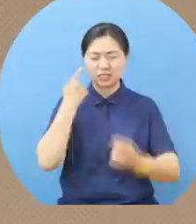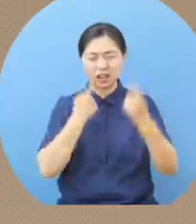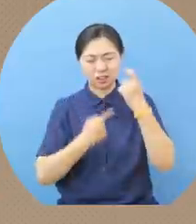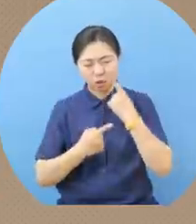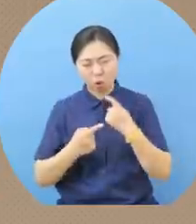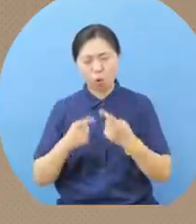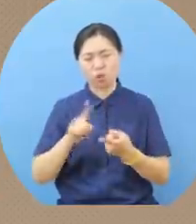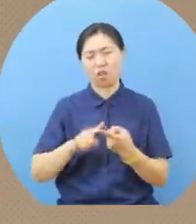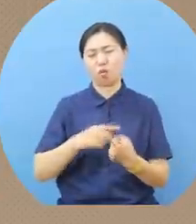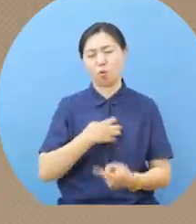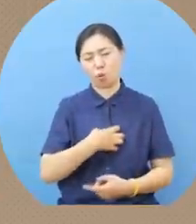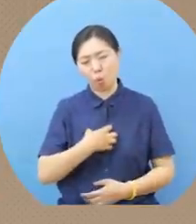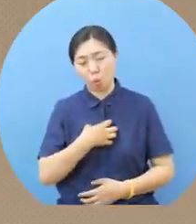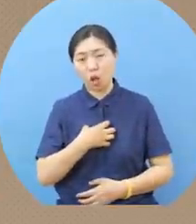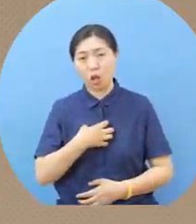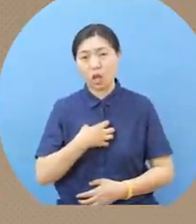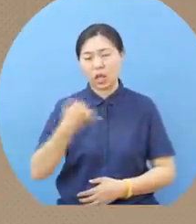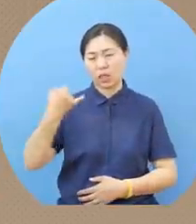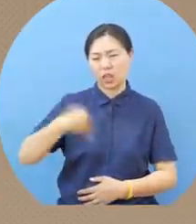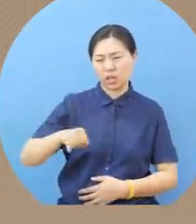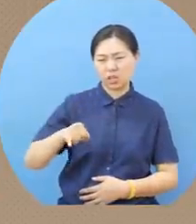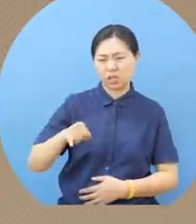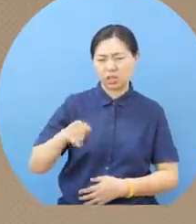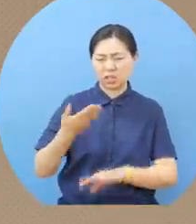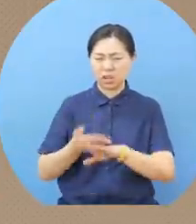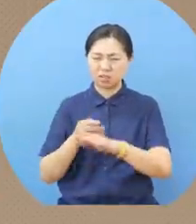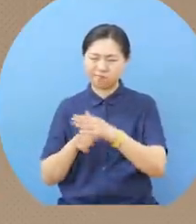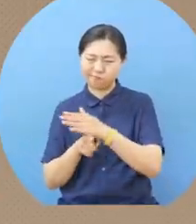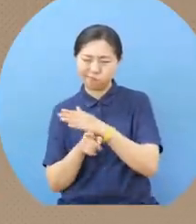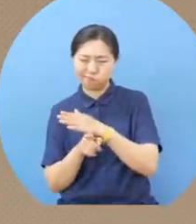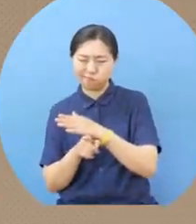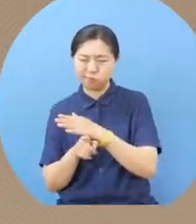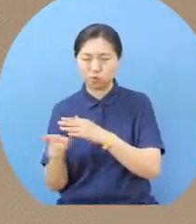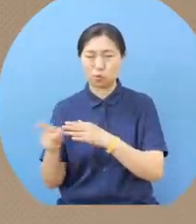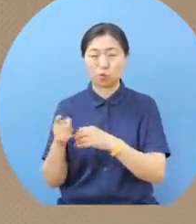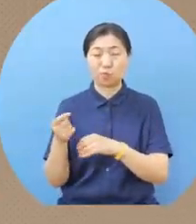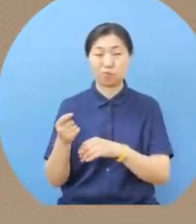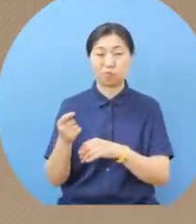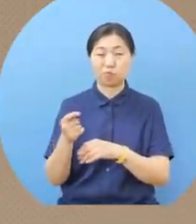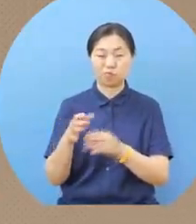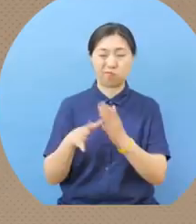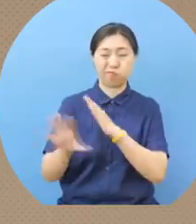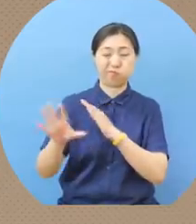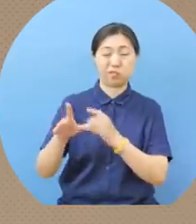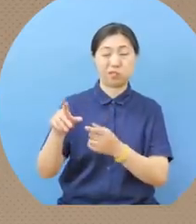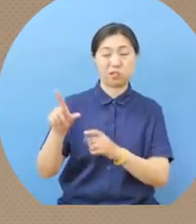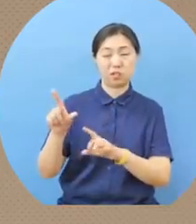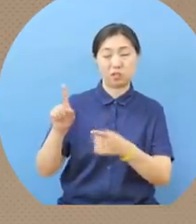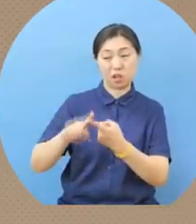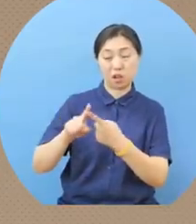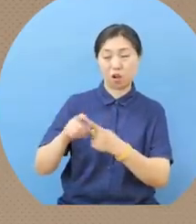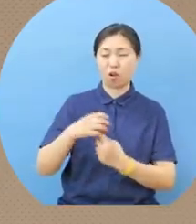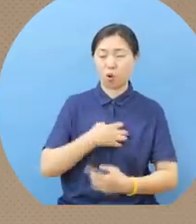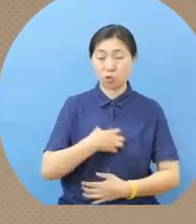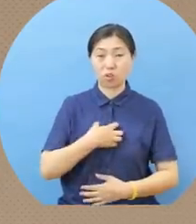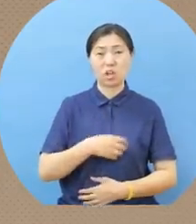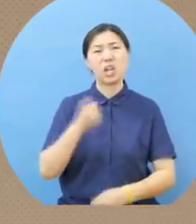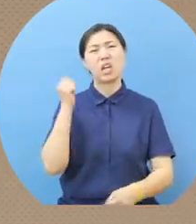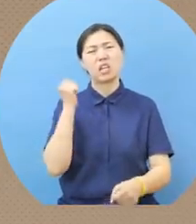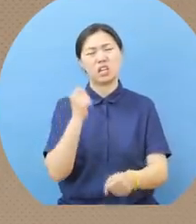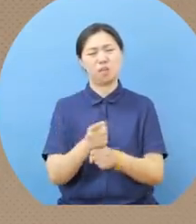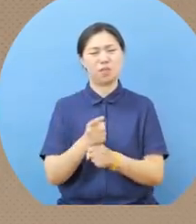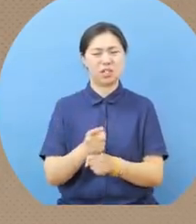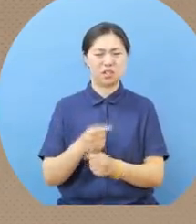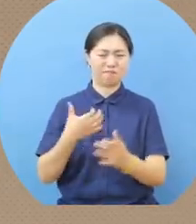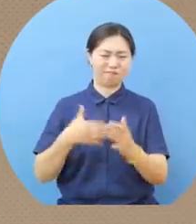상처받을 까봐 그리고 자꾸 삐뚤어져 나갈까 봐 하는 염려는 설 책이 있어요 올비 둘째날인 이미 또